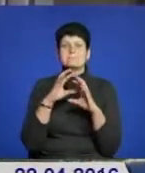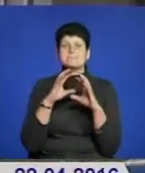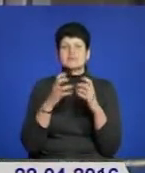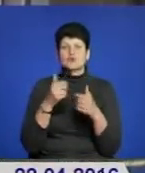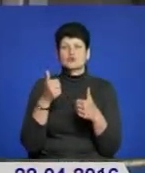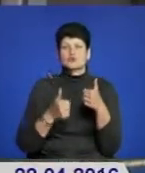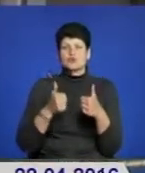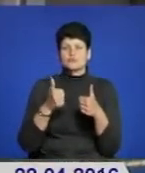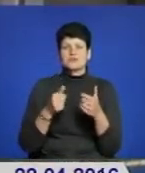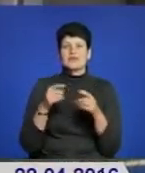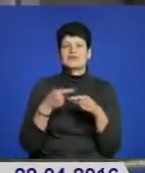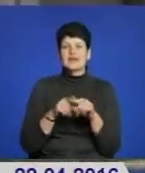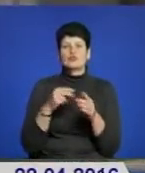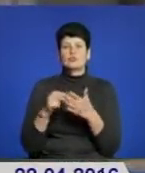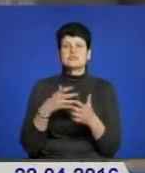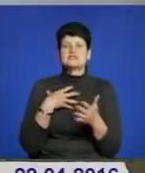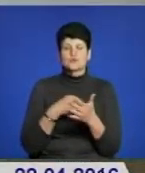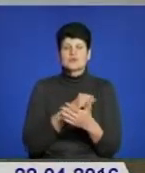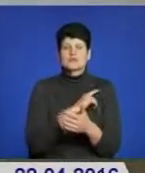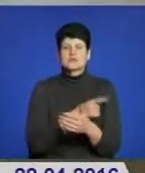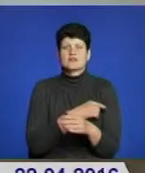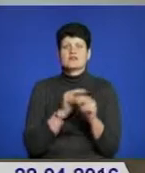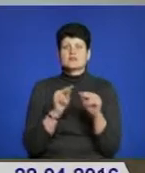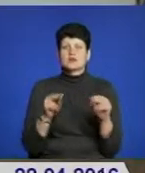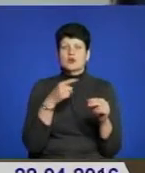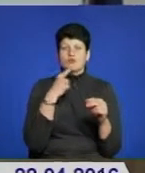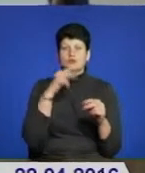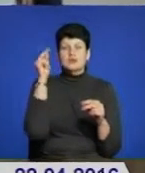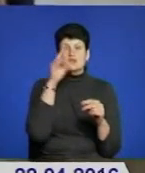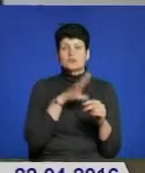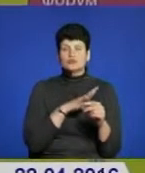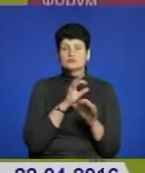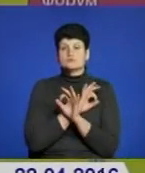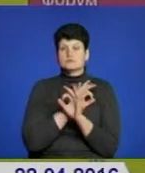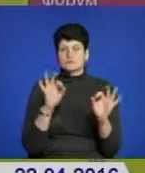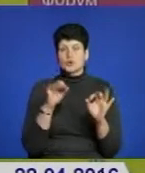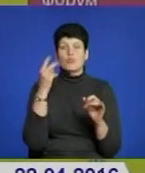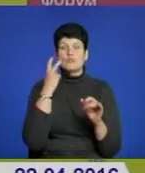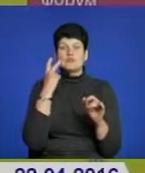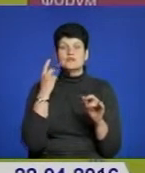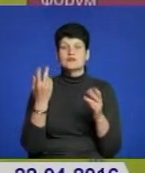придбали за кошти меценатів і власними силами. Педагоги кажуть, аби навчання було ефективним, його